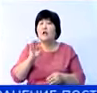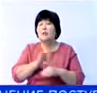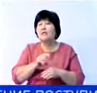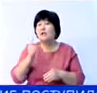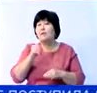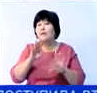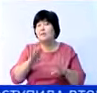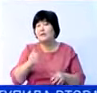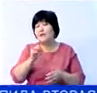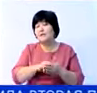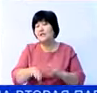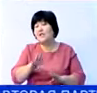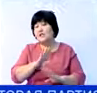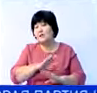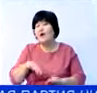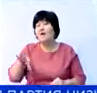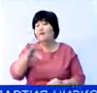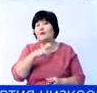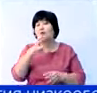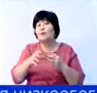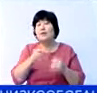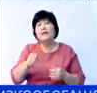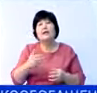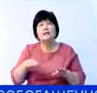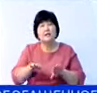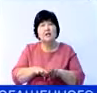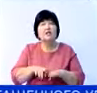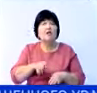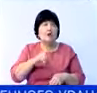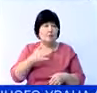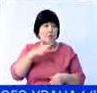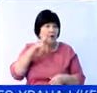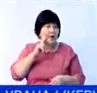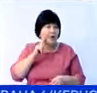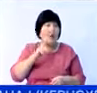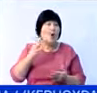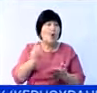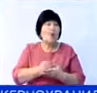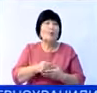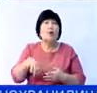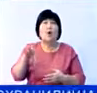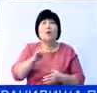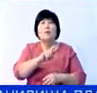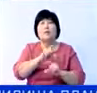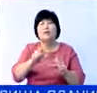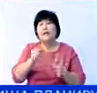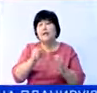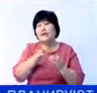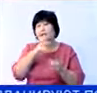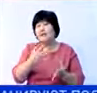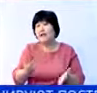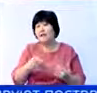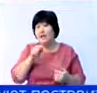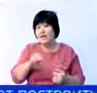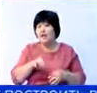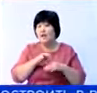месте среди причин смертности во всем мире. И они значительно помолодели. Успехи областного кардиоцентра за 10 лет очевидны.